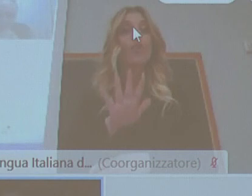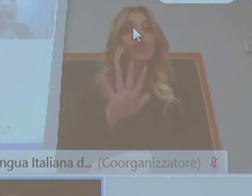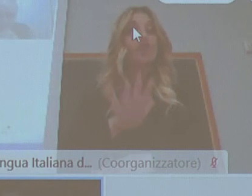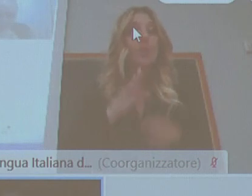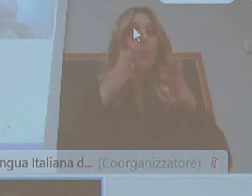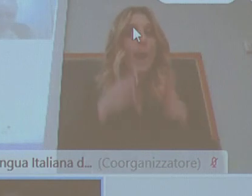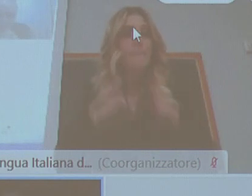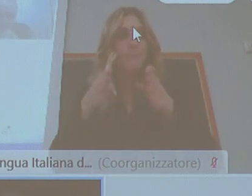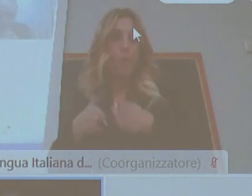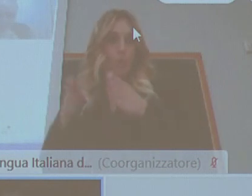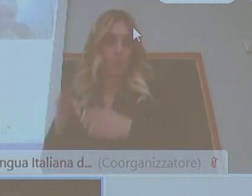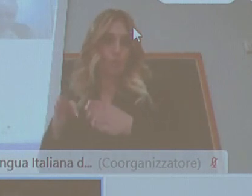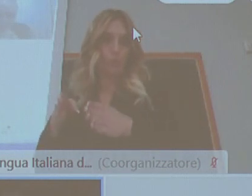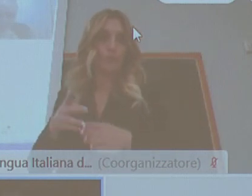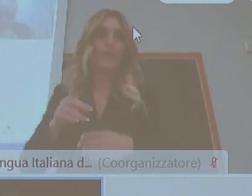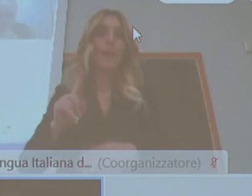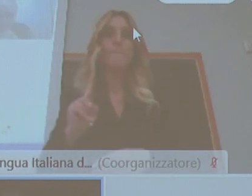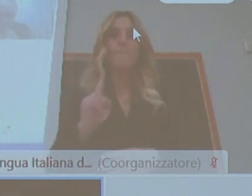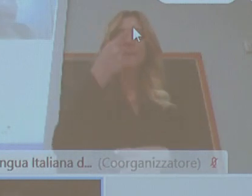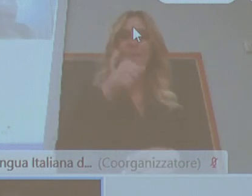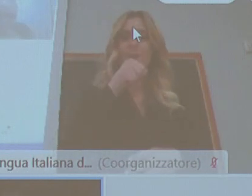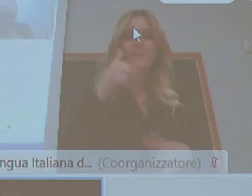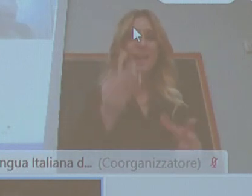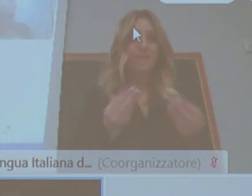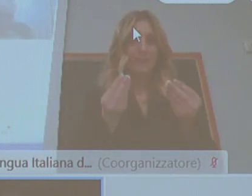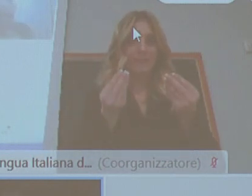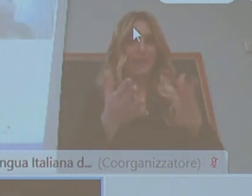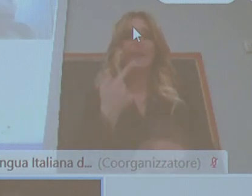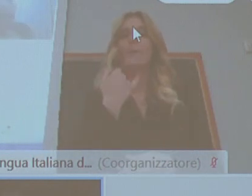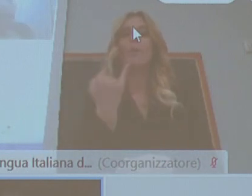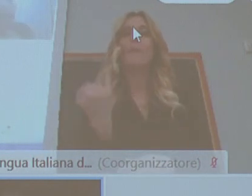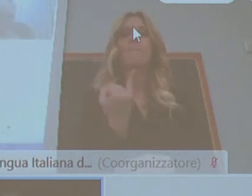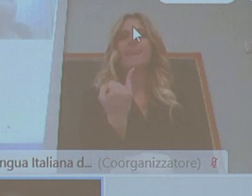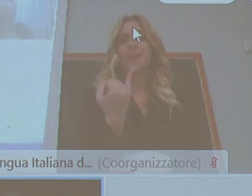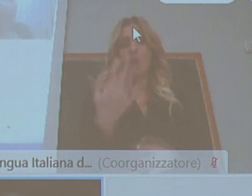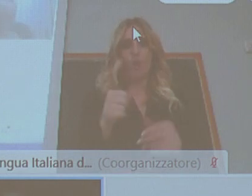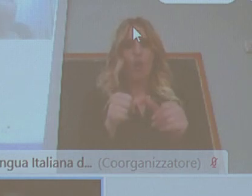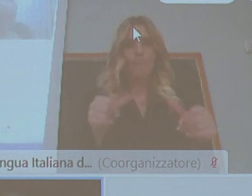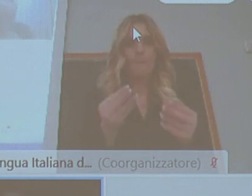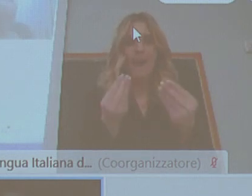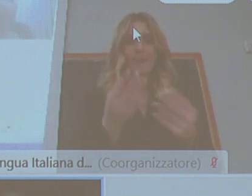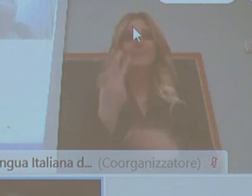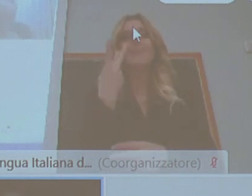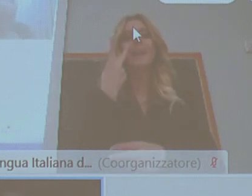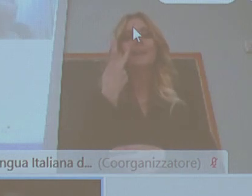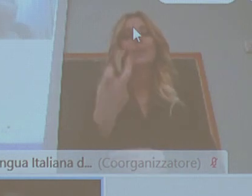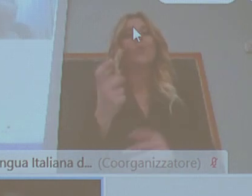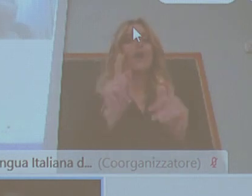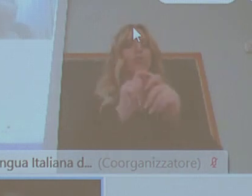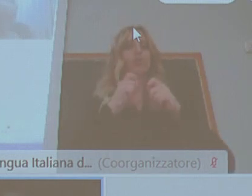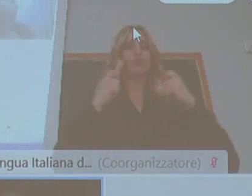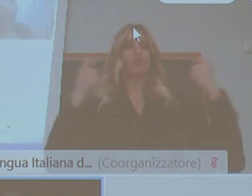moduli, fornendo dapprima diciamo un piccolo background su quello che è lo scenario